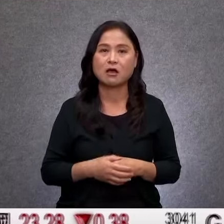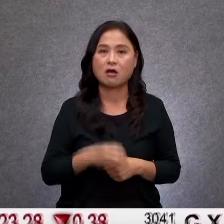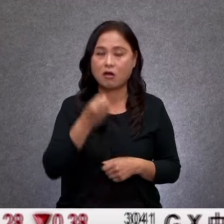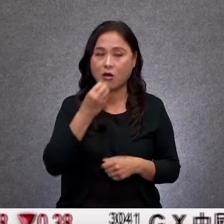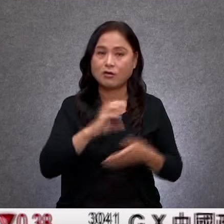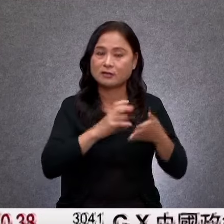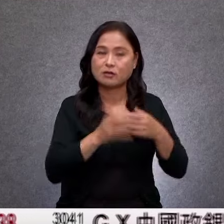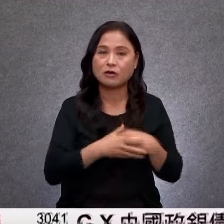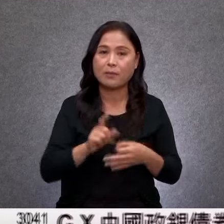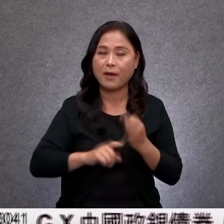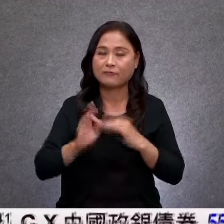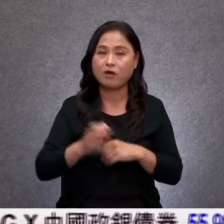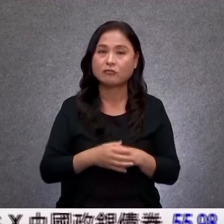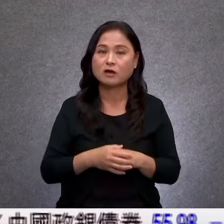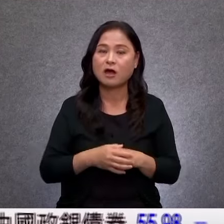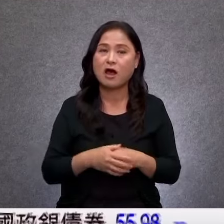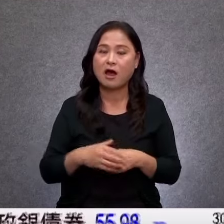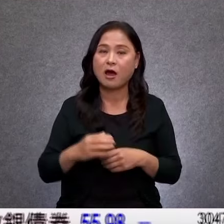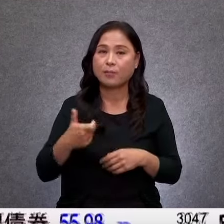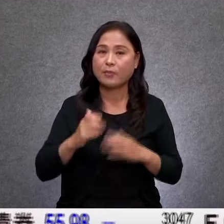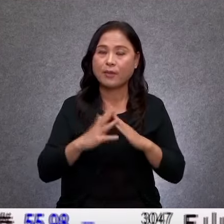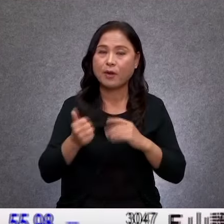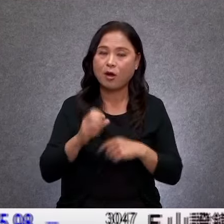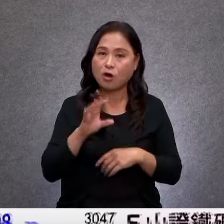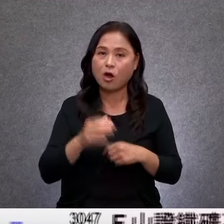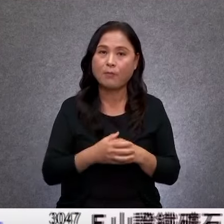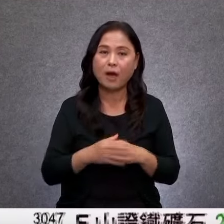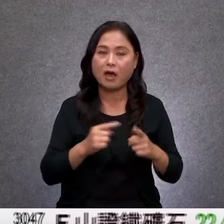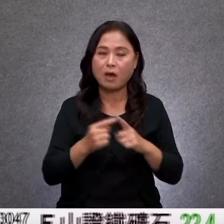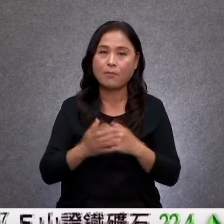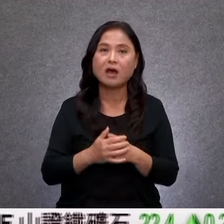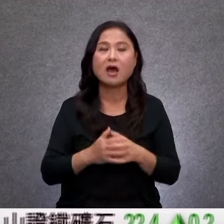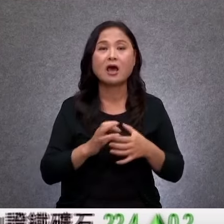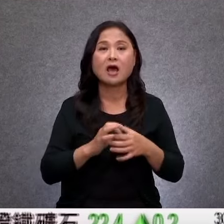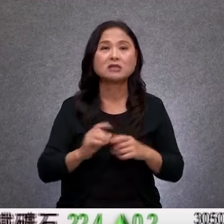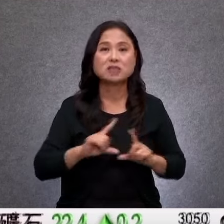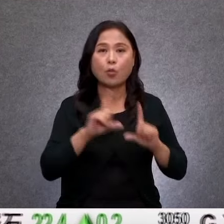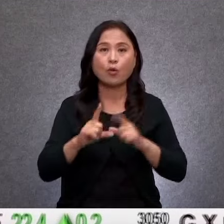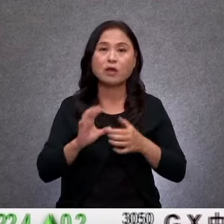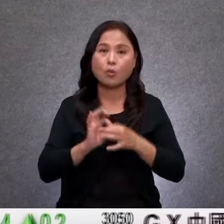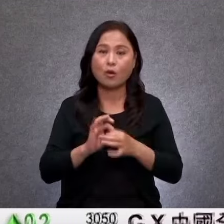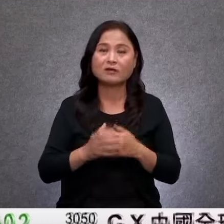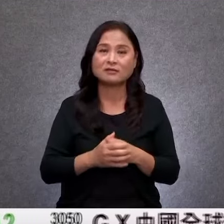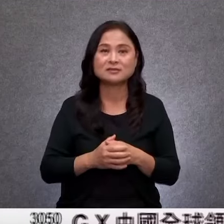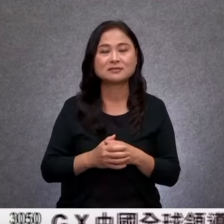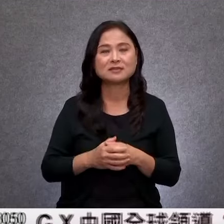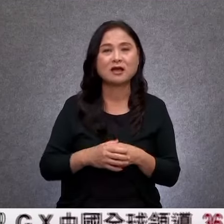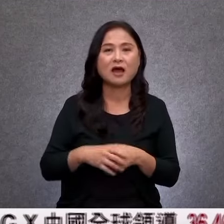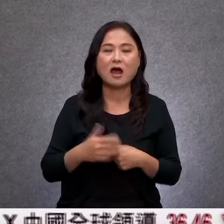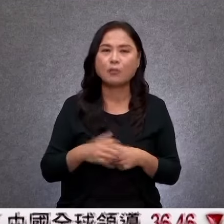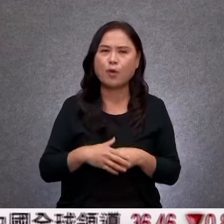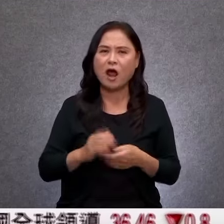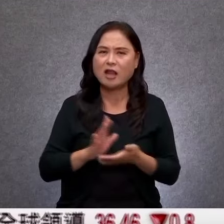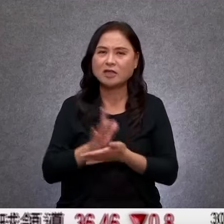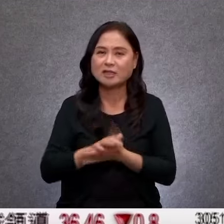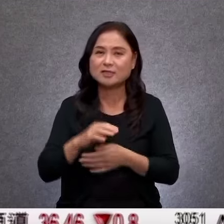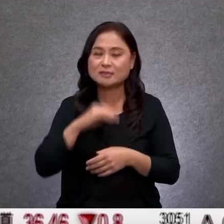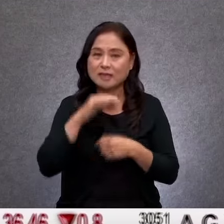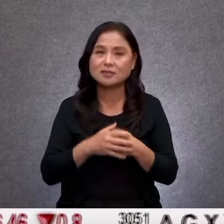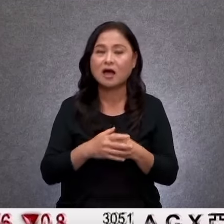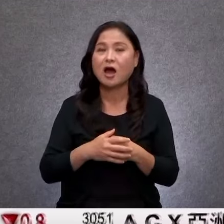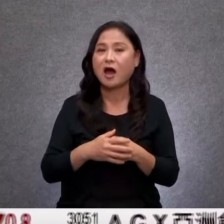好，咁我哋交俾咧就香港電台方嘉麗 司長啊，不如我哋講下一啲咧民生嘅銀包相關嘅嘢啦。因